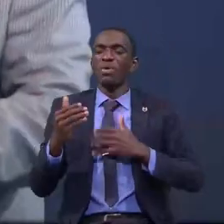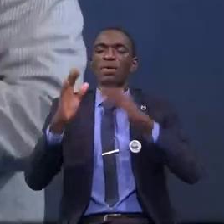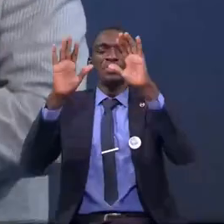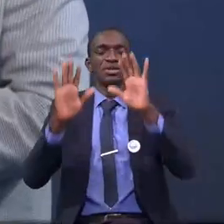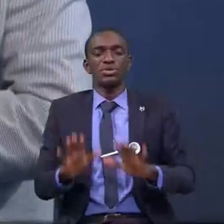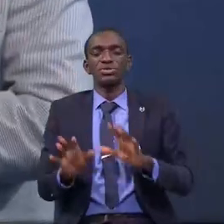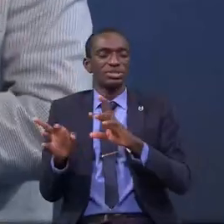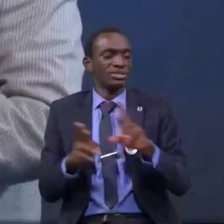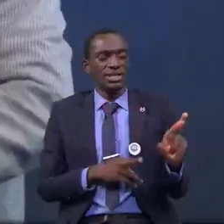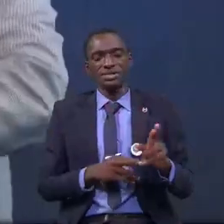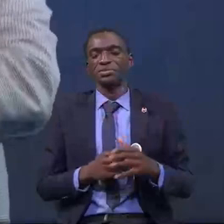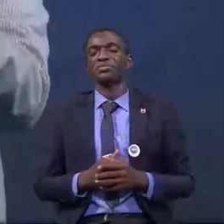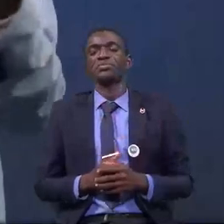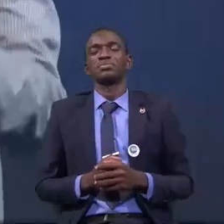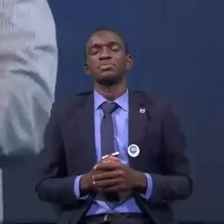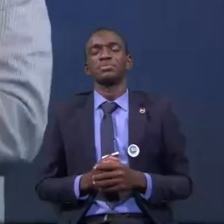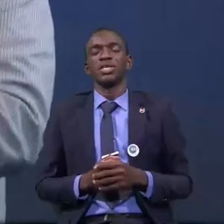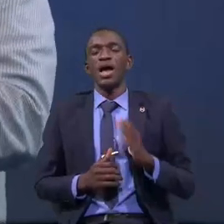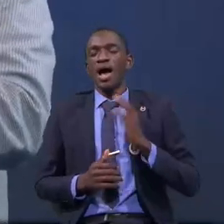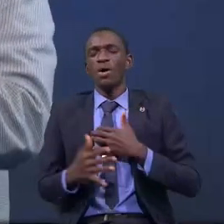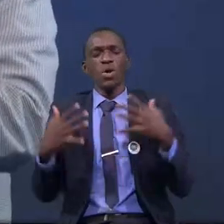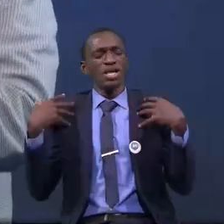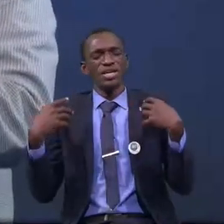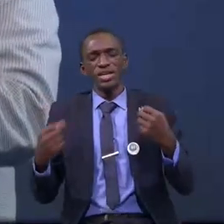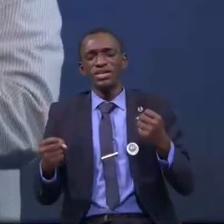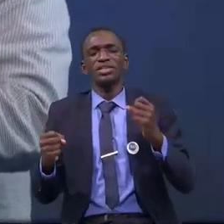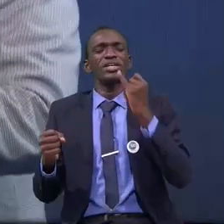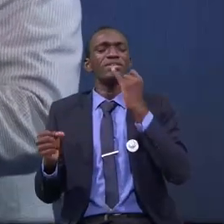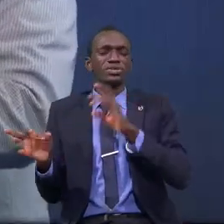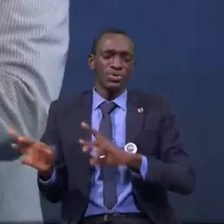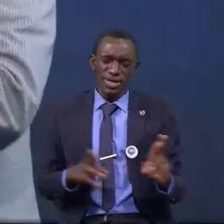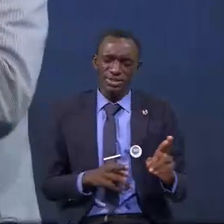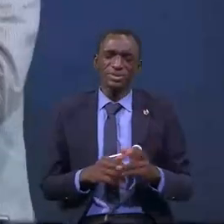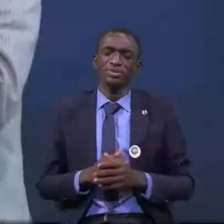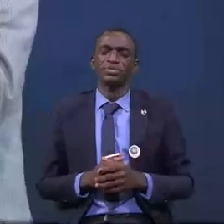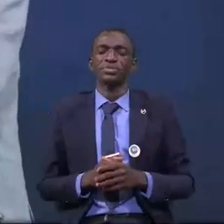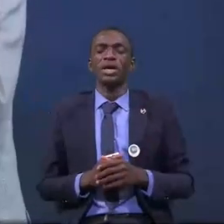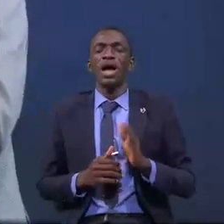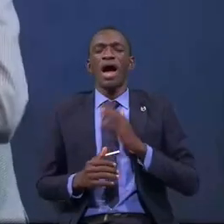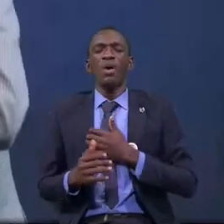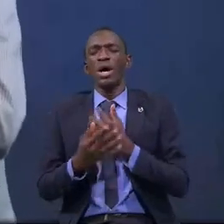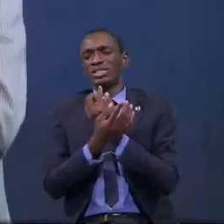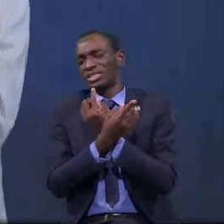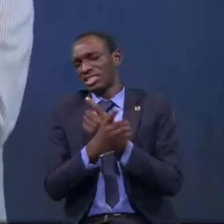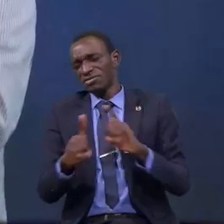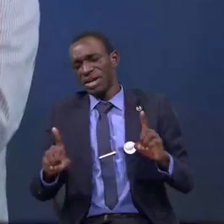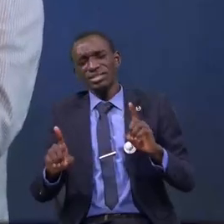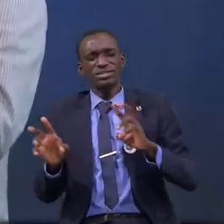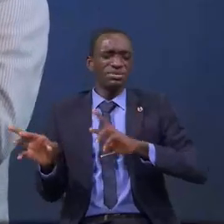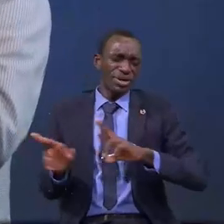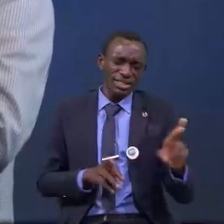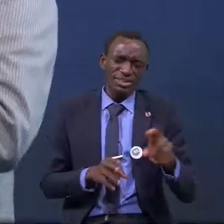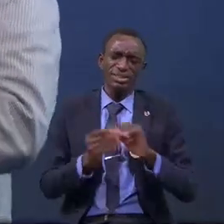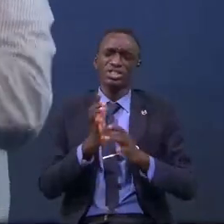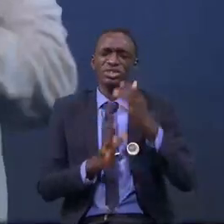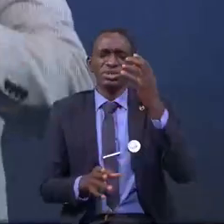Nous te remercions parce que notre miracle est prêt. Notre guérison est prête. Notre